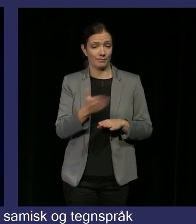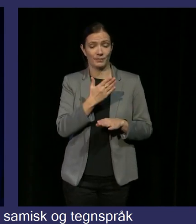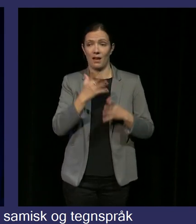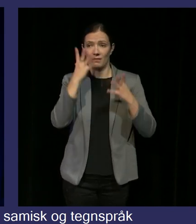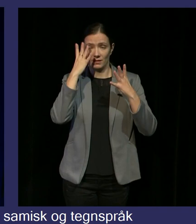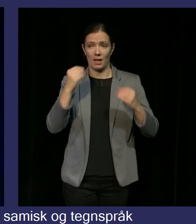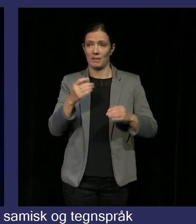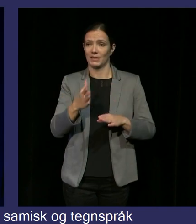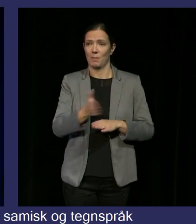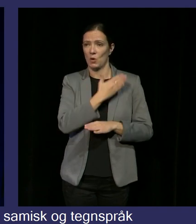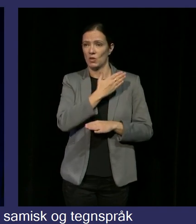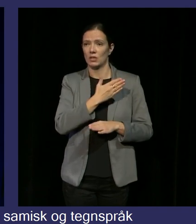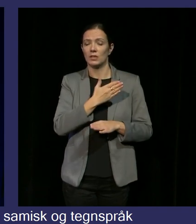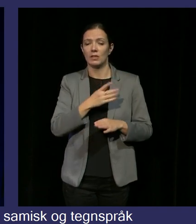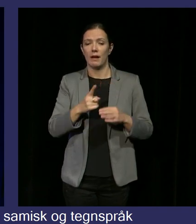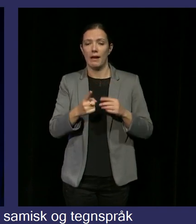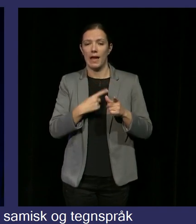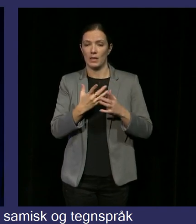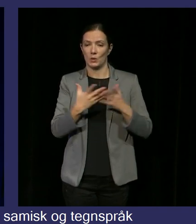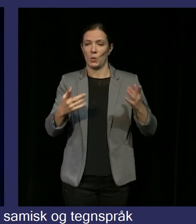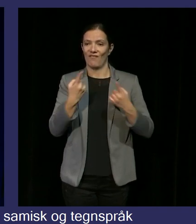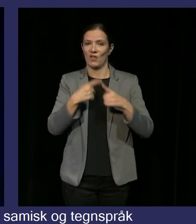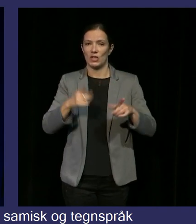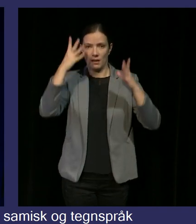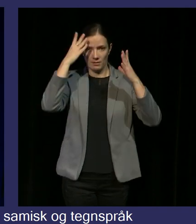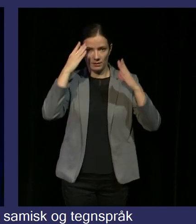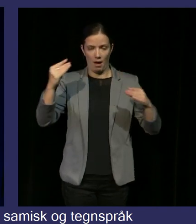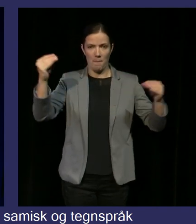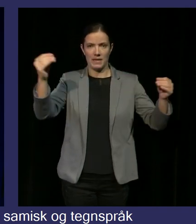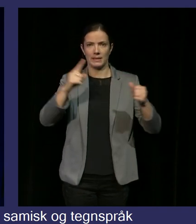samisk, eller den store forskjellen på samisk